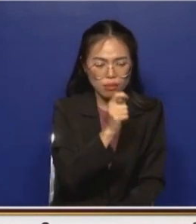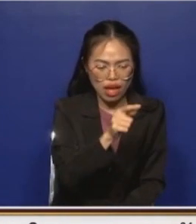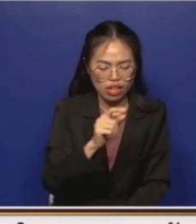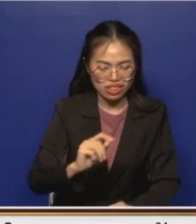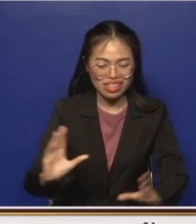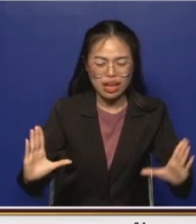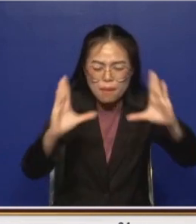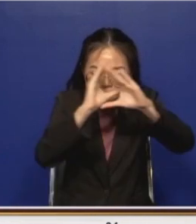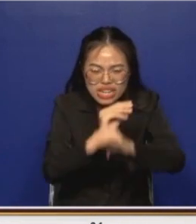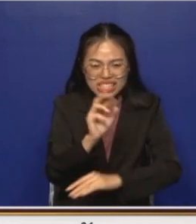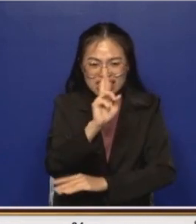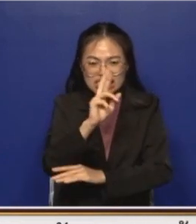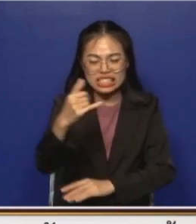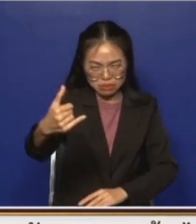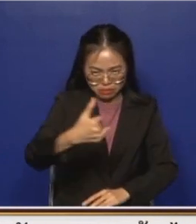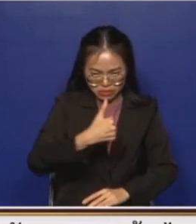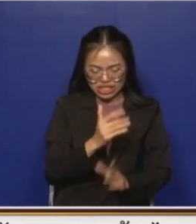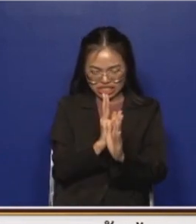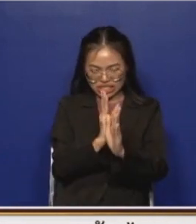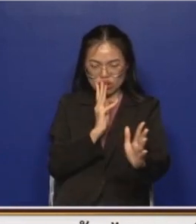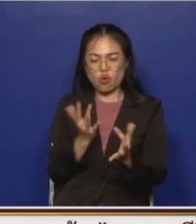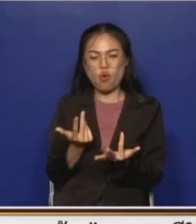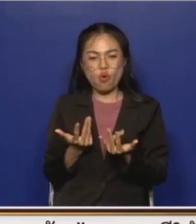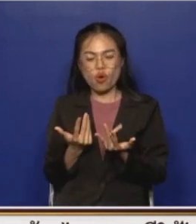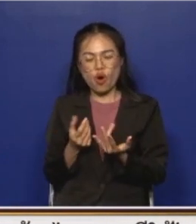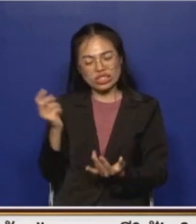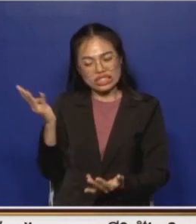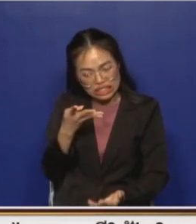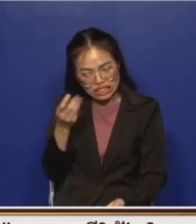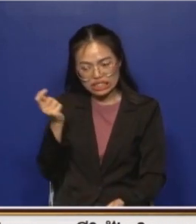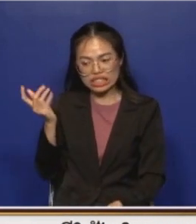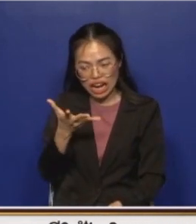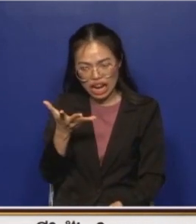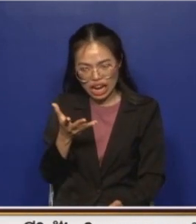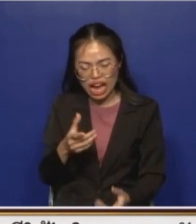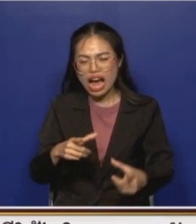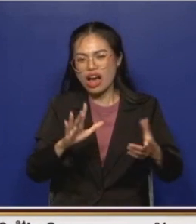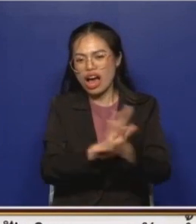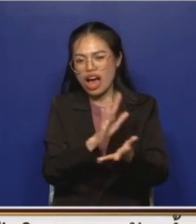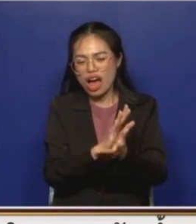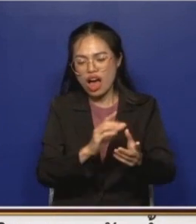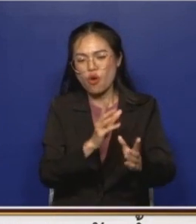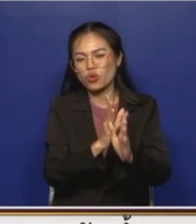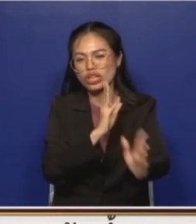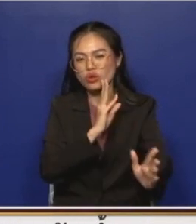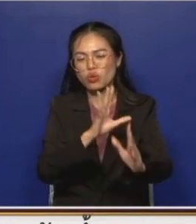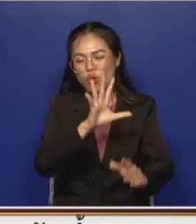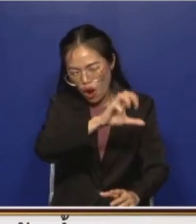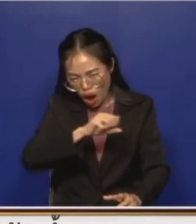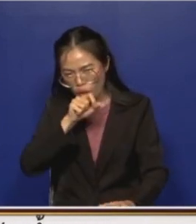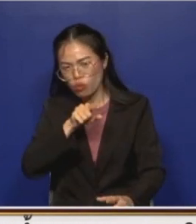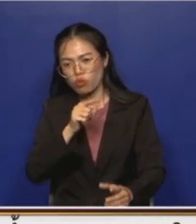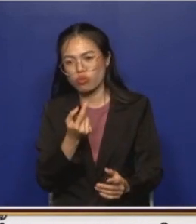นแรกจะปิดเดือนนี้ด้วยมั้งหรืออะไรผมจำไม่ได้ท่านไปดูภาพต่อไปสิครับไอเนี้ยภาพจะบอกเล่าเรื่องราวฮะ